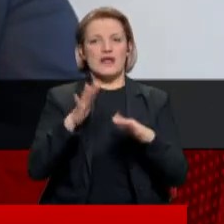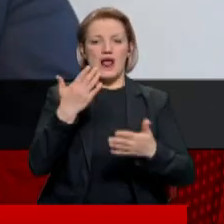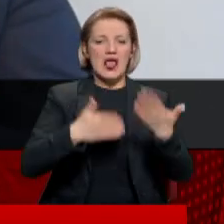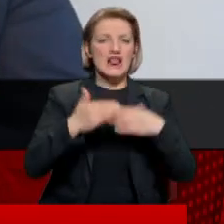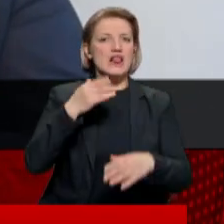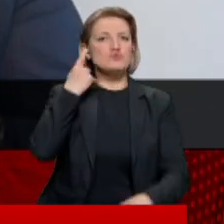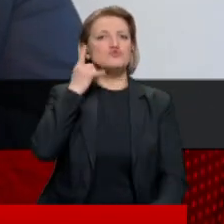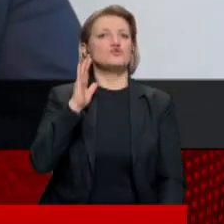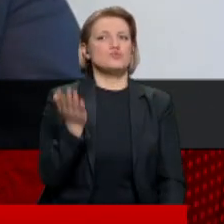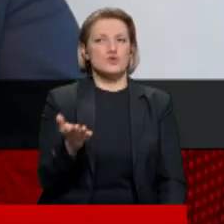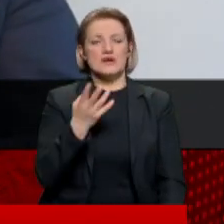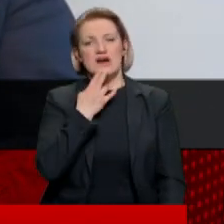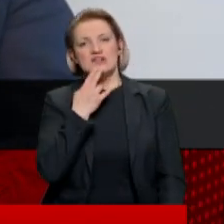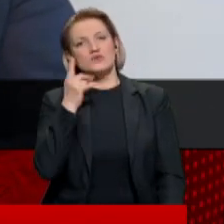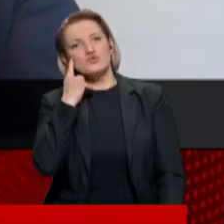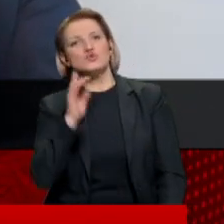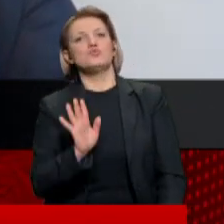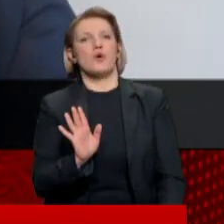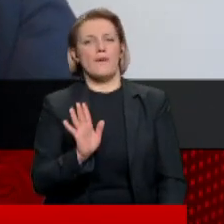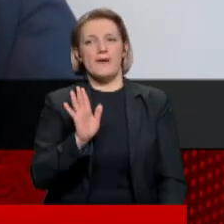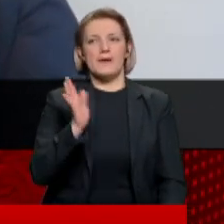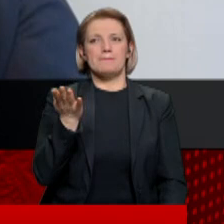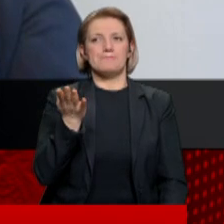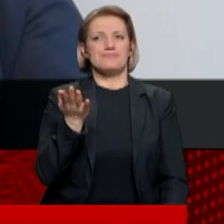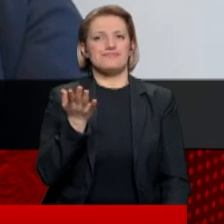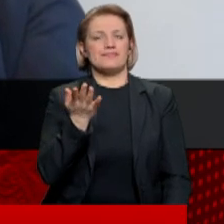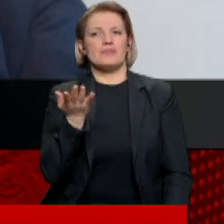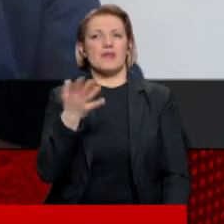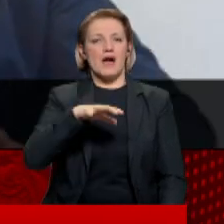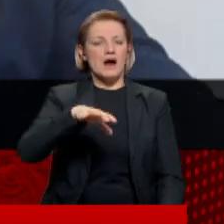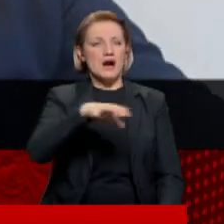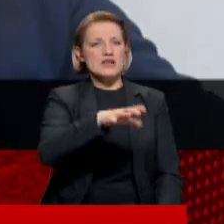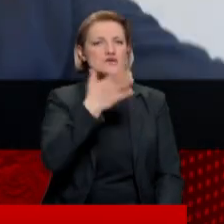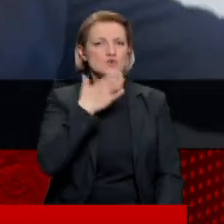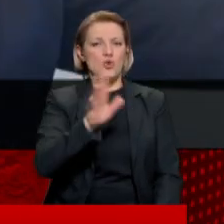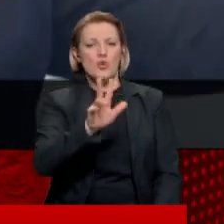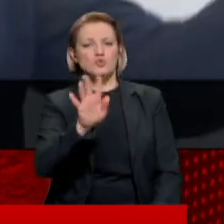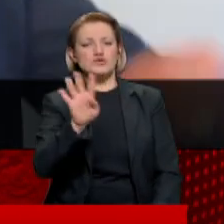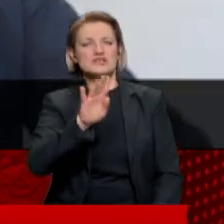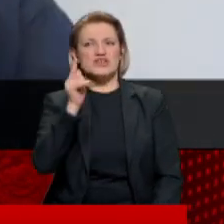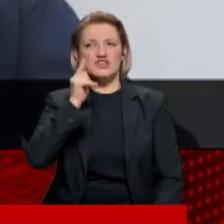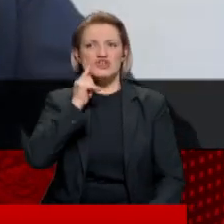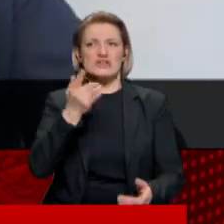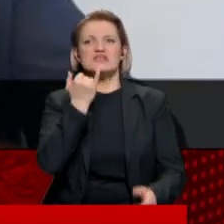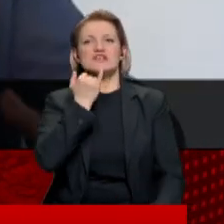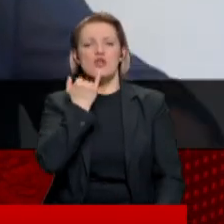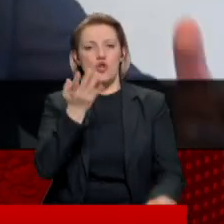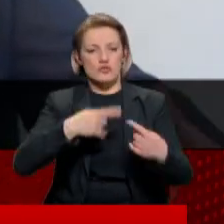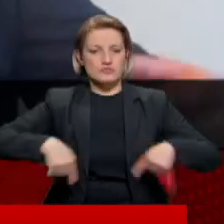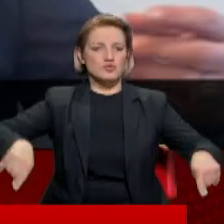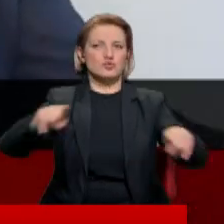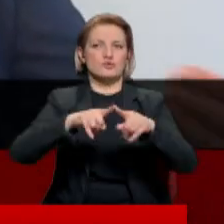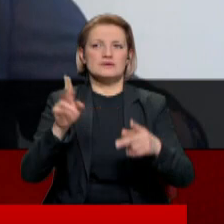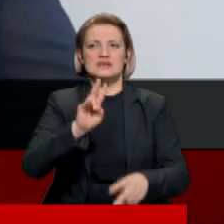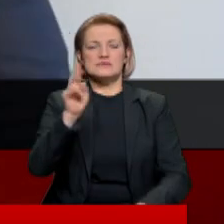Engelli düşünülmüyor. Kadın düşünülmüyor. Mahremiyet bölgesi yok. O 30-40 kişilik salonlarda ya da 20